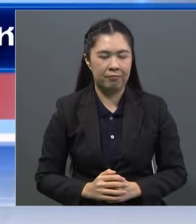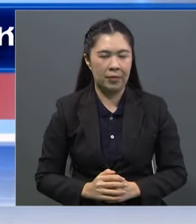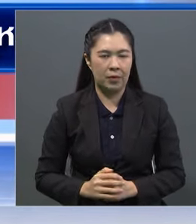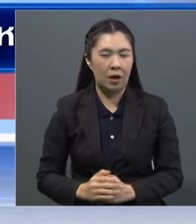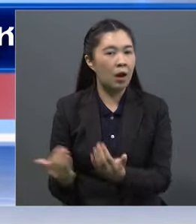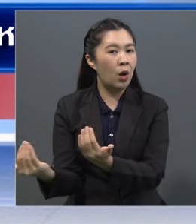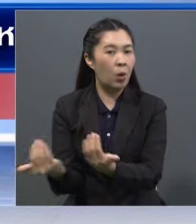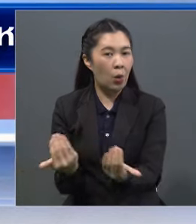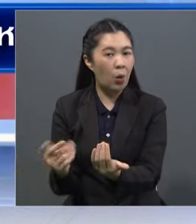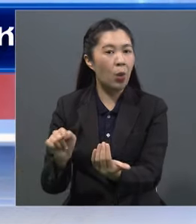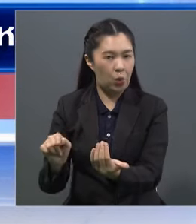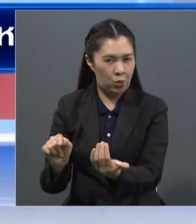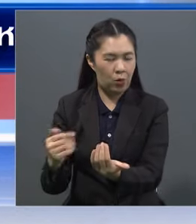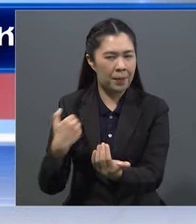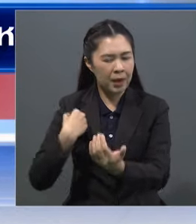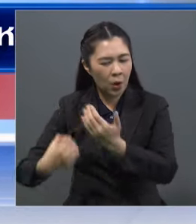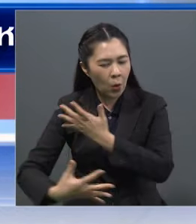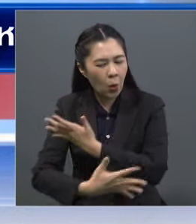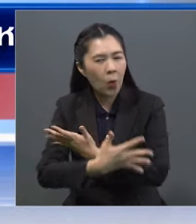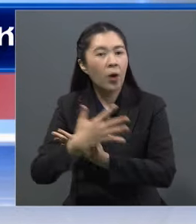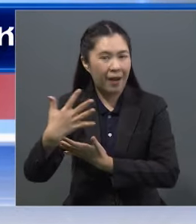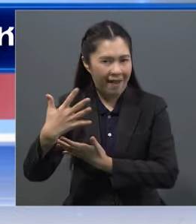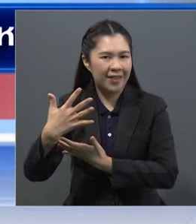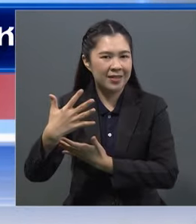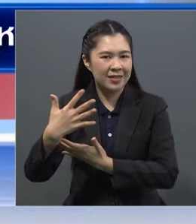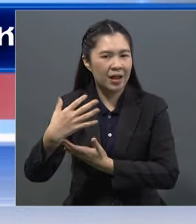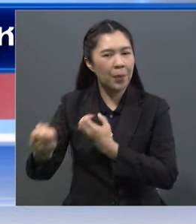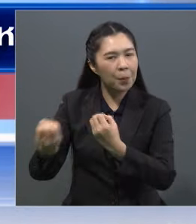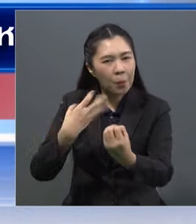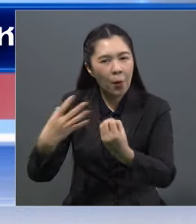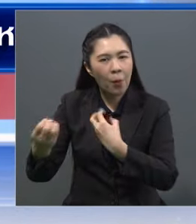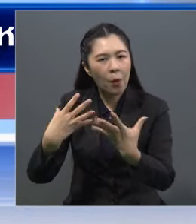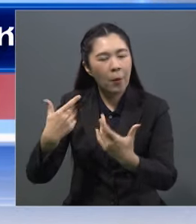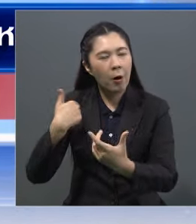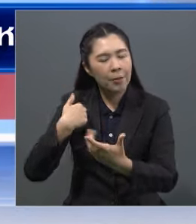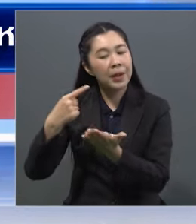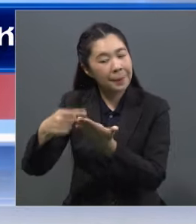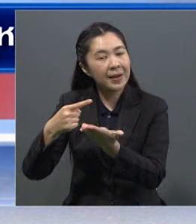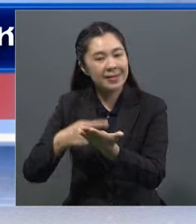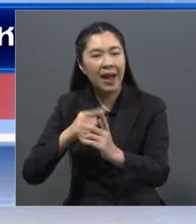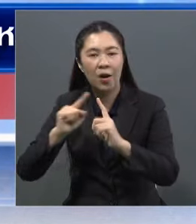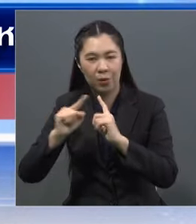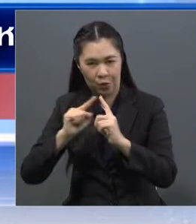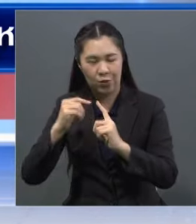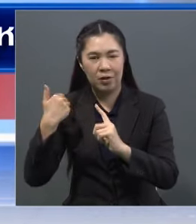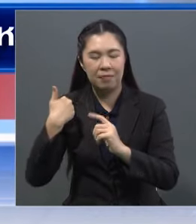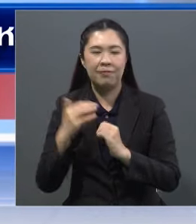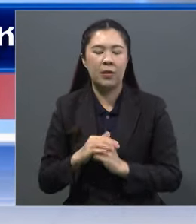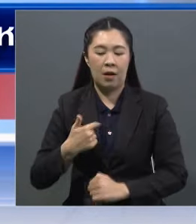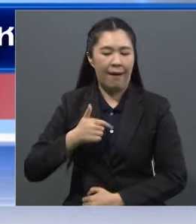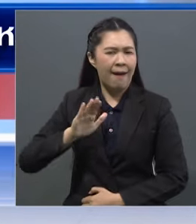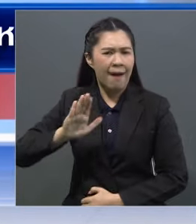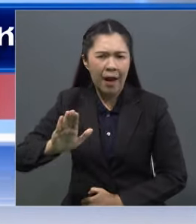ณะให้เด็กเนี่ยได้มีโอกาสที่จะพูดระบายปรึกษาก็คือไม่ได้ห้ามปราม